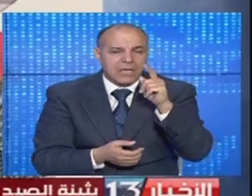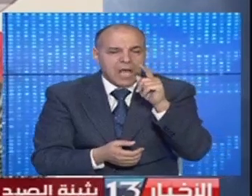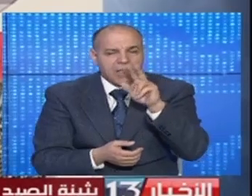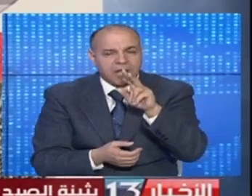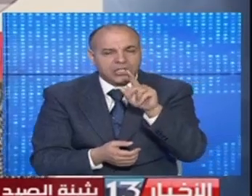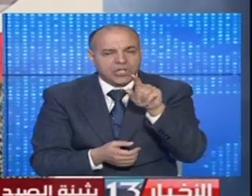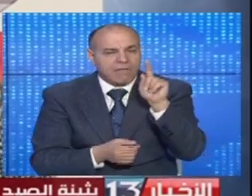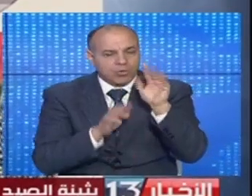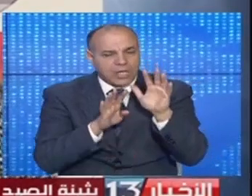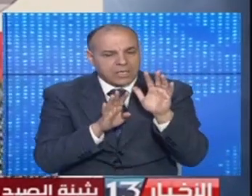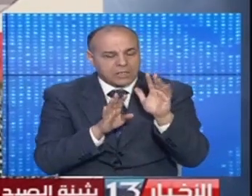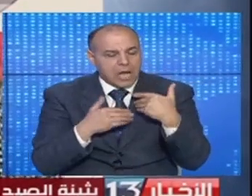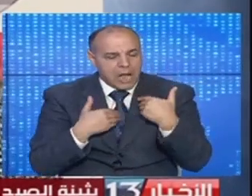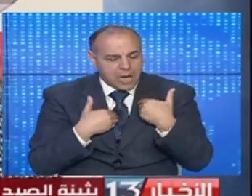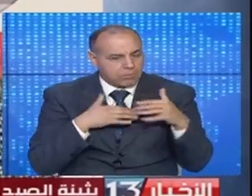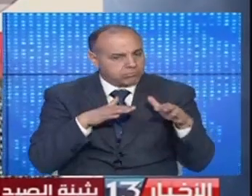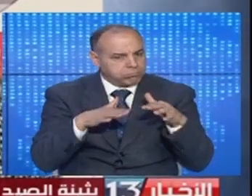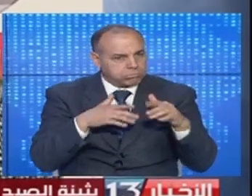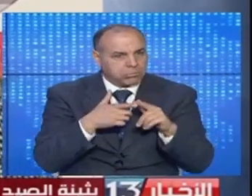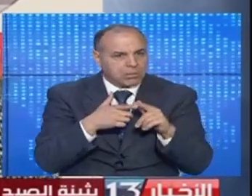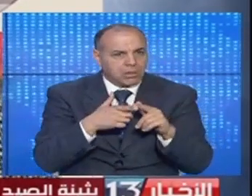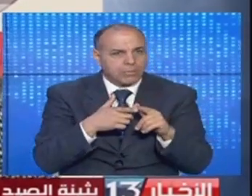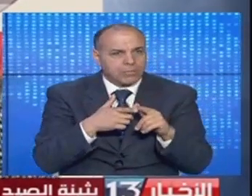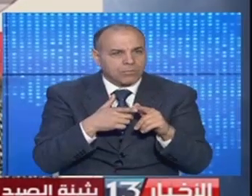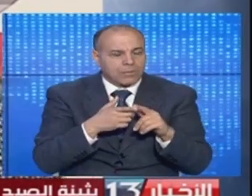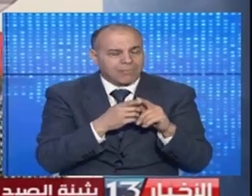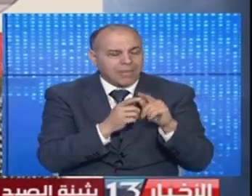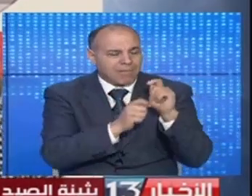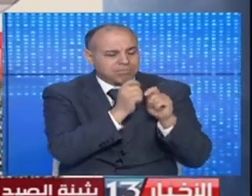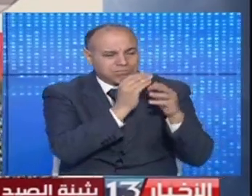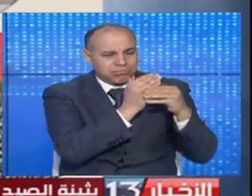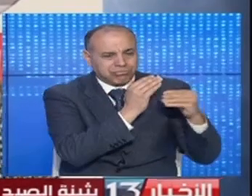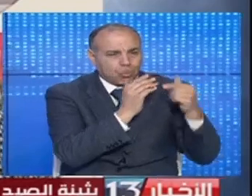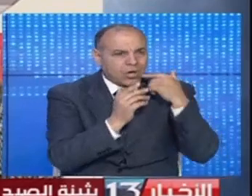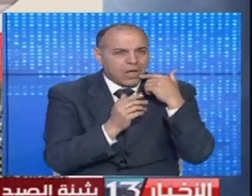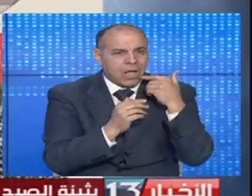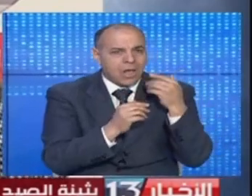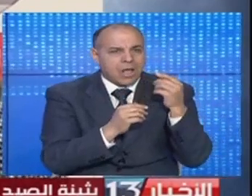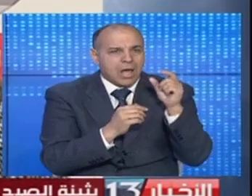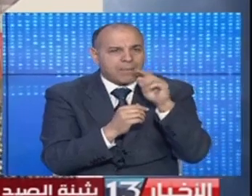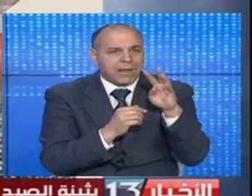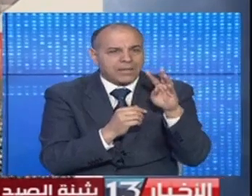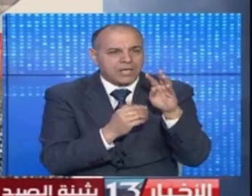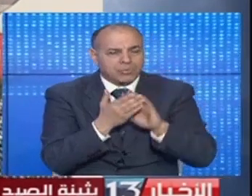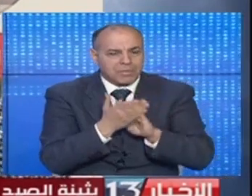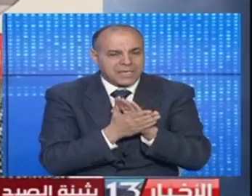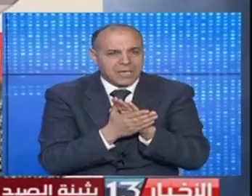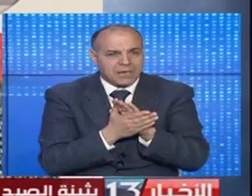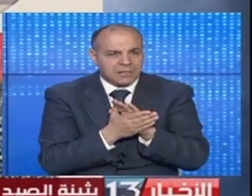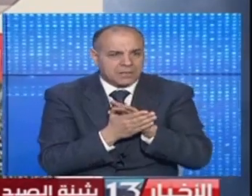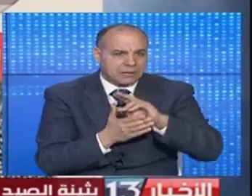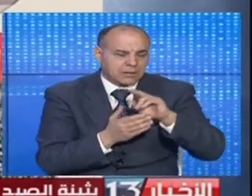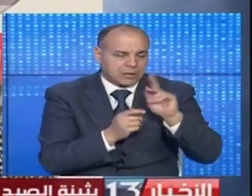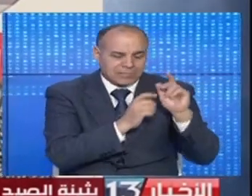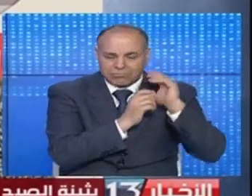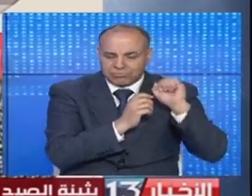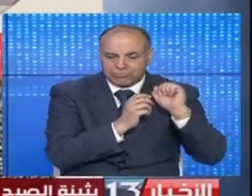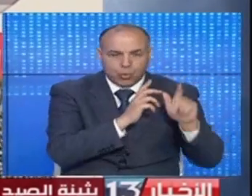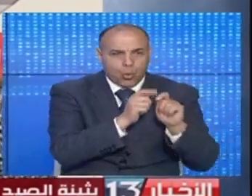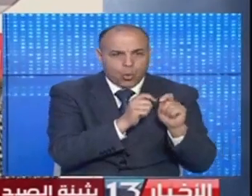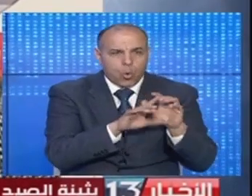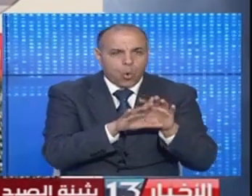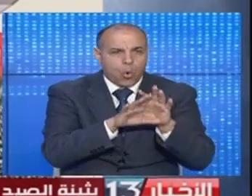يعني وفرنا في الديون من اربعه مليار اه ديونا وهو